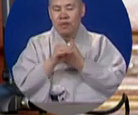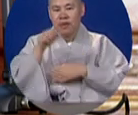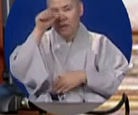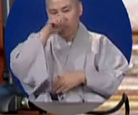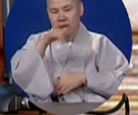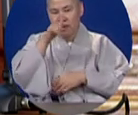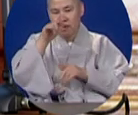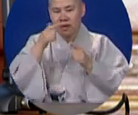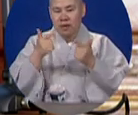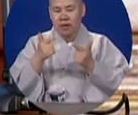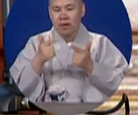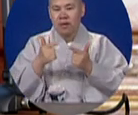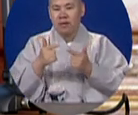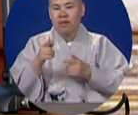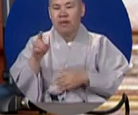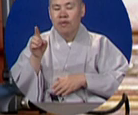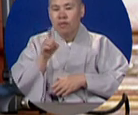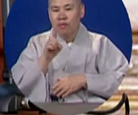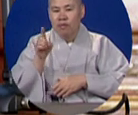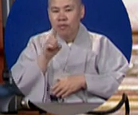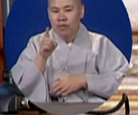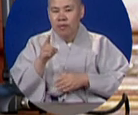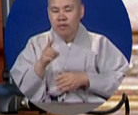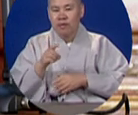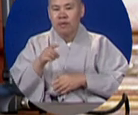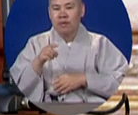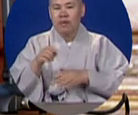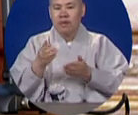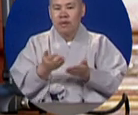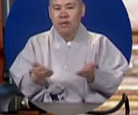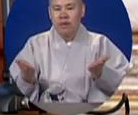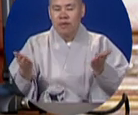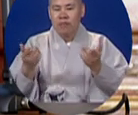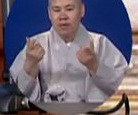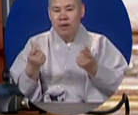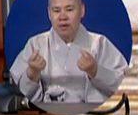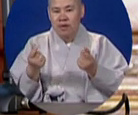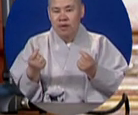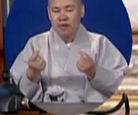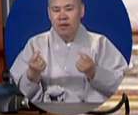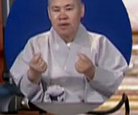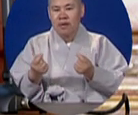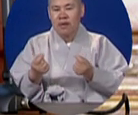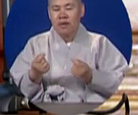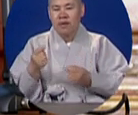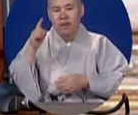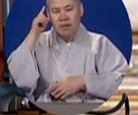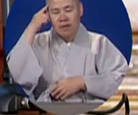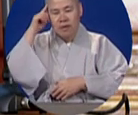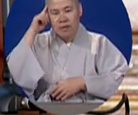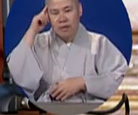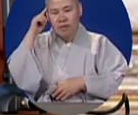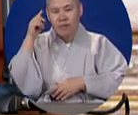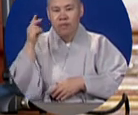게 아니라 이 상의 작용이 이게 무슨 쟁반 같다 이렇게 그려내고